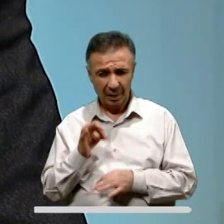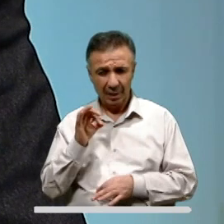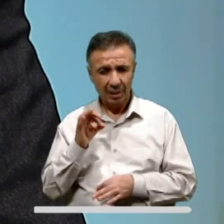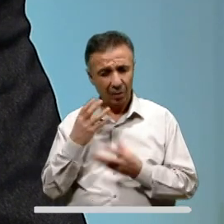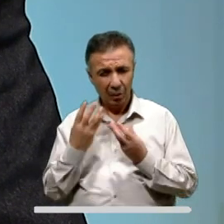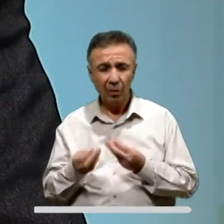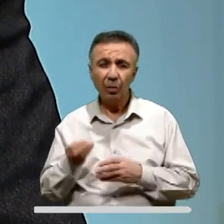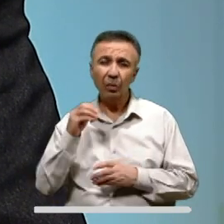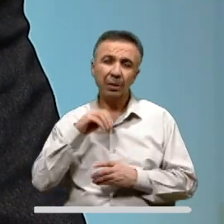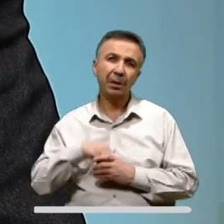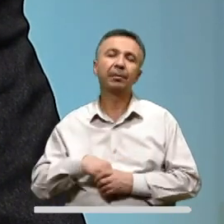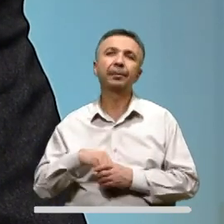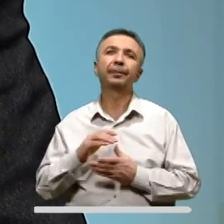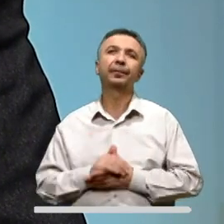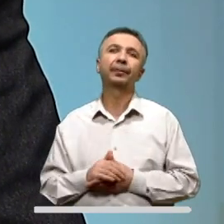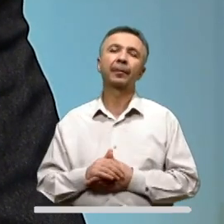olduğu için